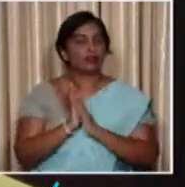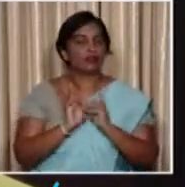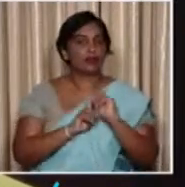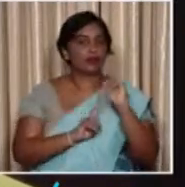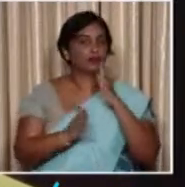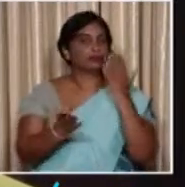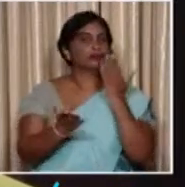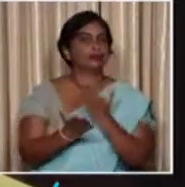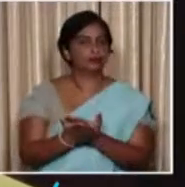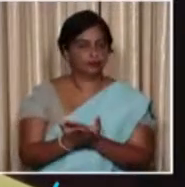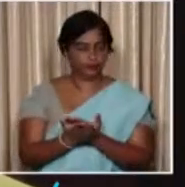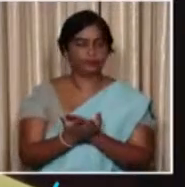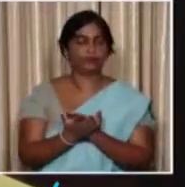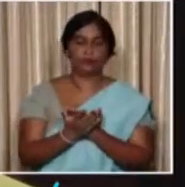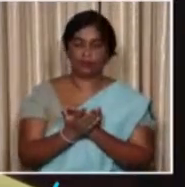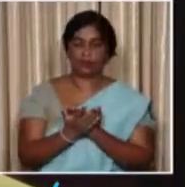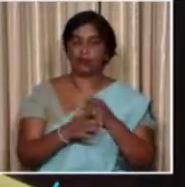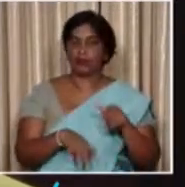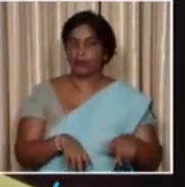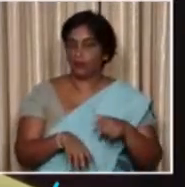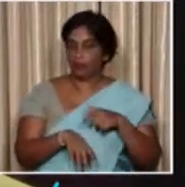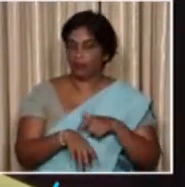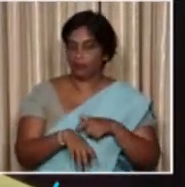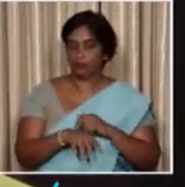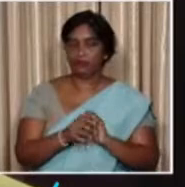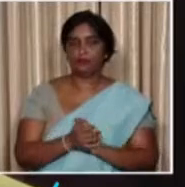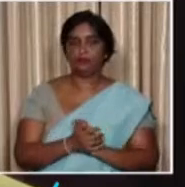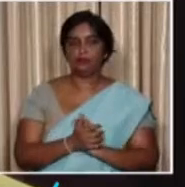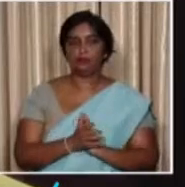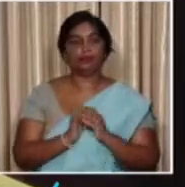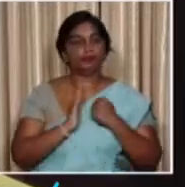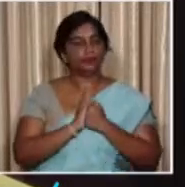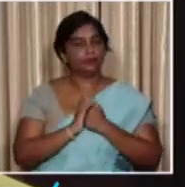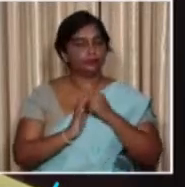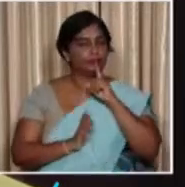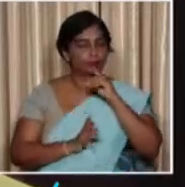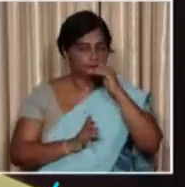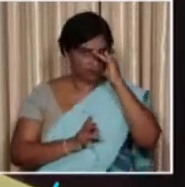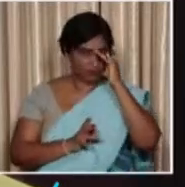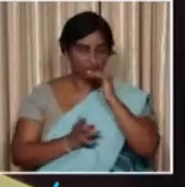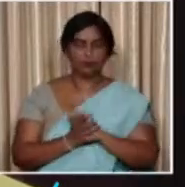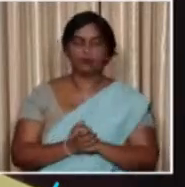හැන්සාත්ගත කරනවා සභාගත කරන මේ අවස්ථාවේ. ගරු කථානායකතුමනි,